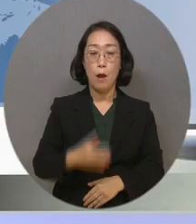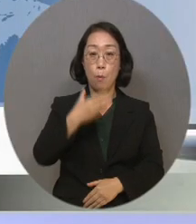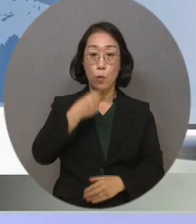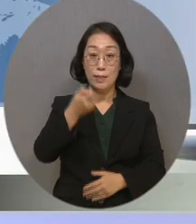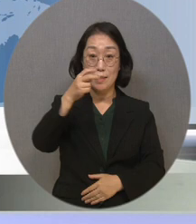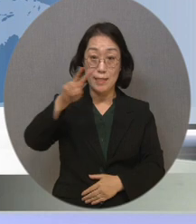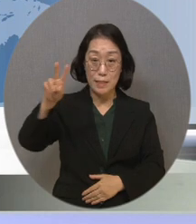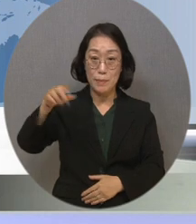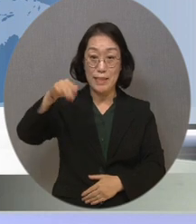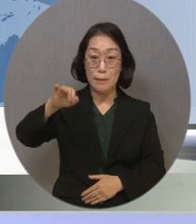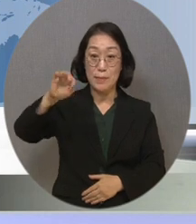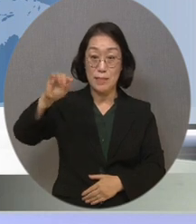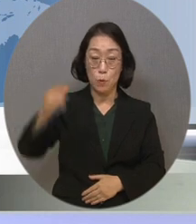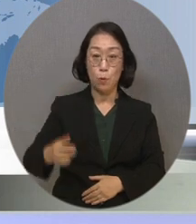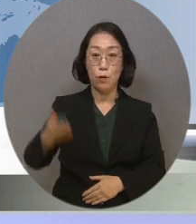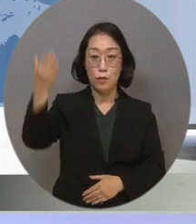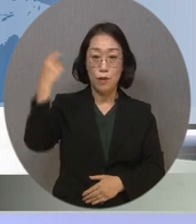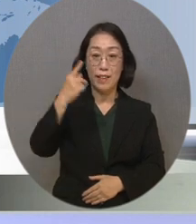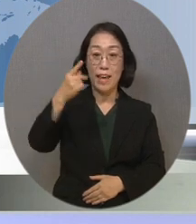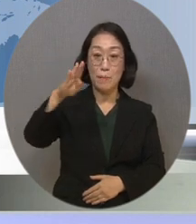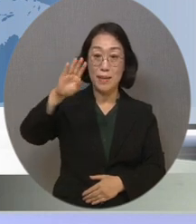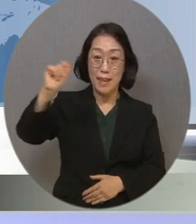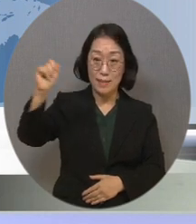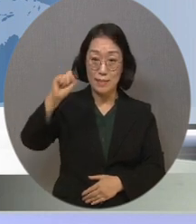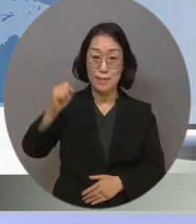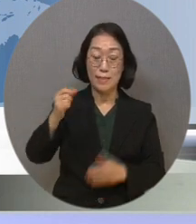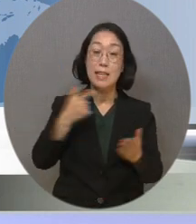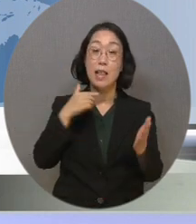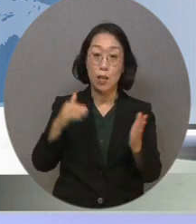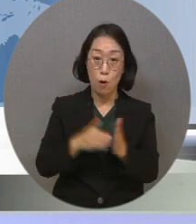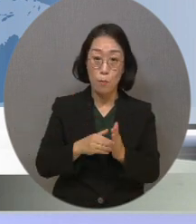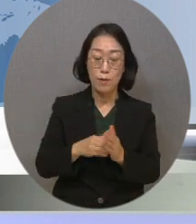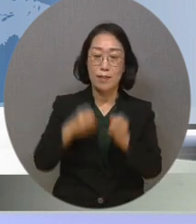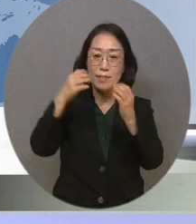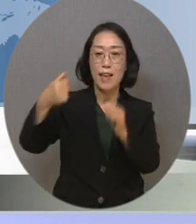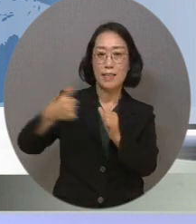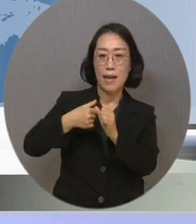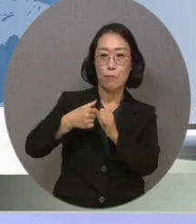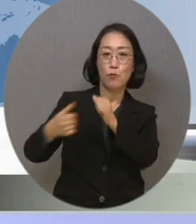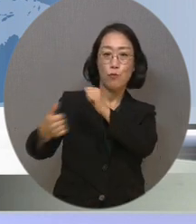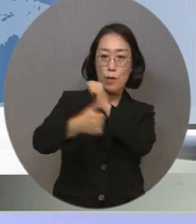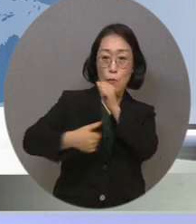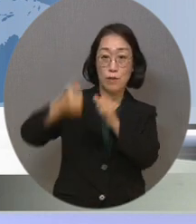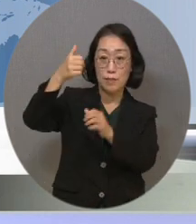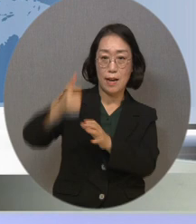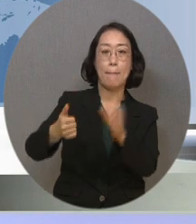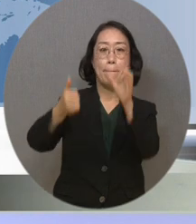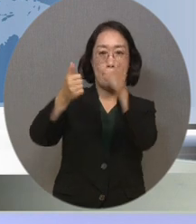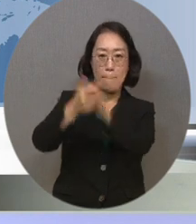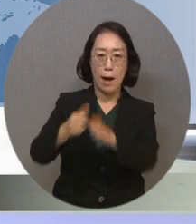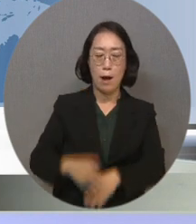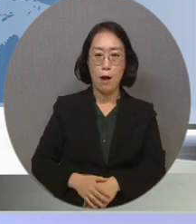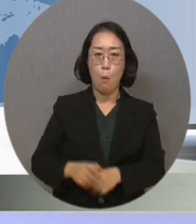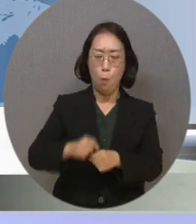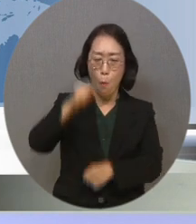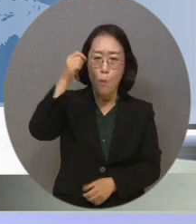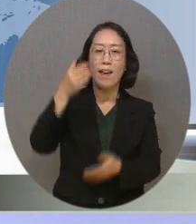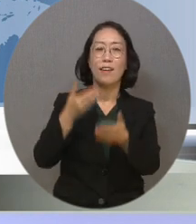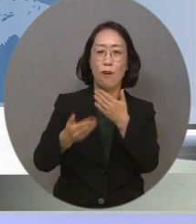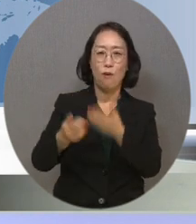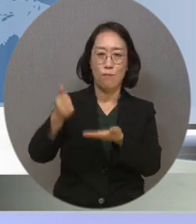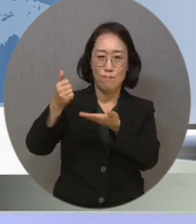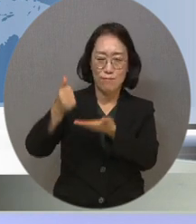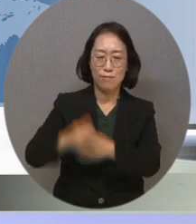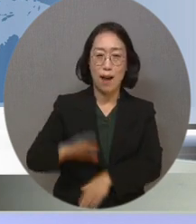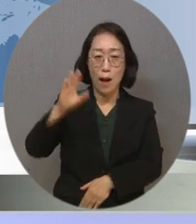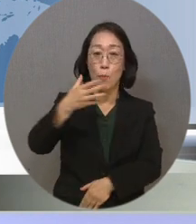복지TV가 김진홍 전 KBS 제작본부장을 신임 자문위원장으로 위촉했습니다. 오랜 경험을 바탕으로